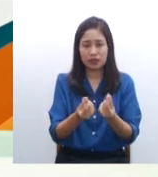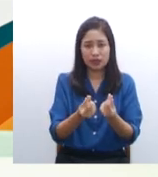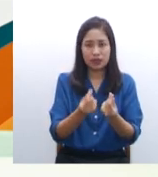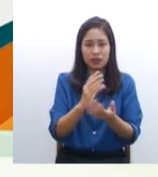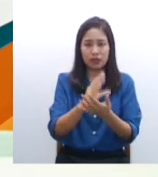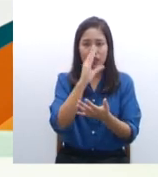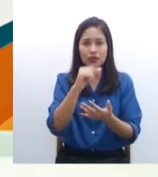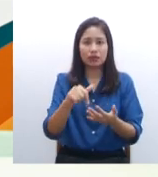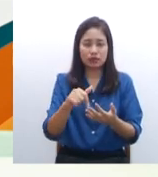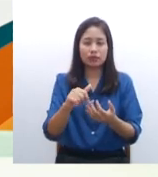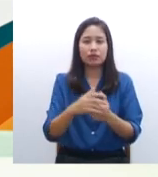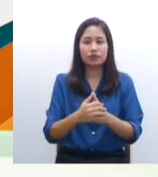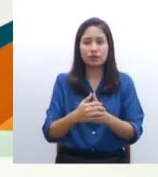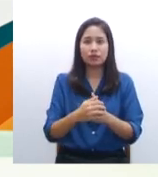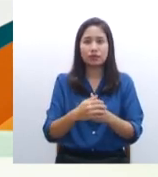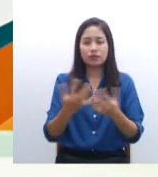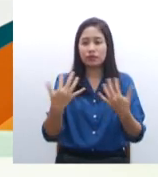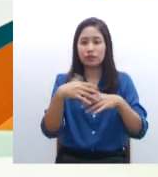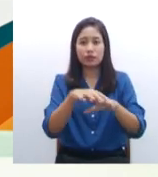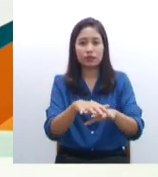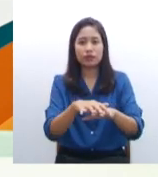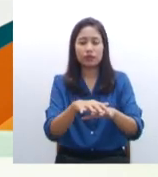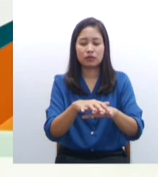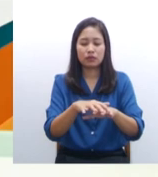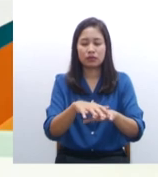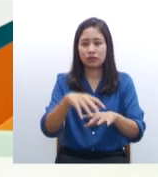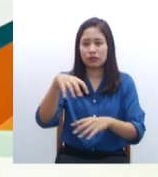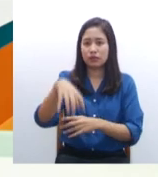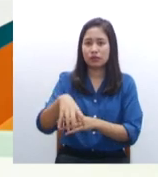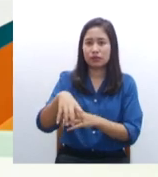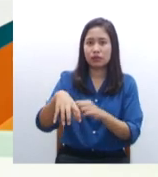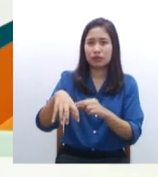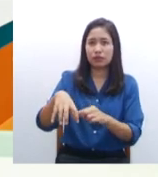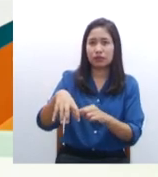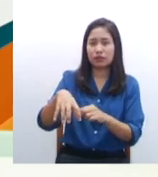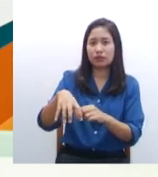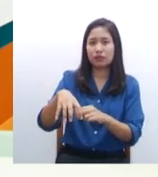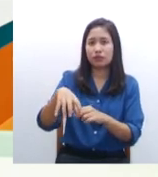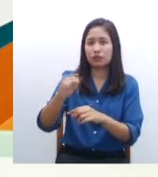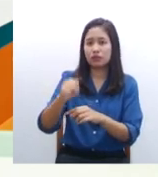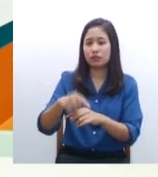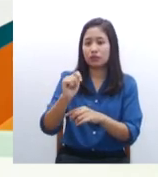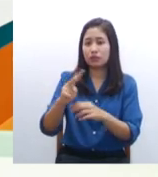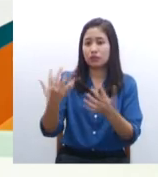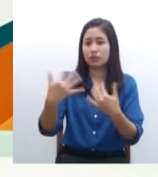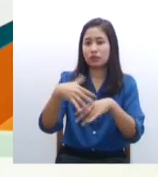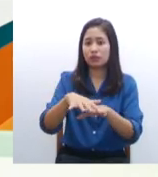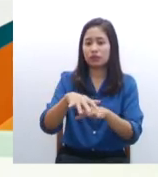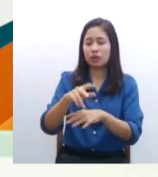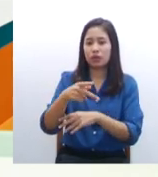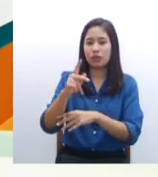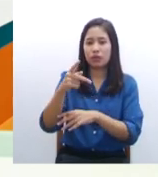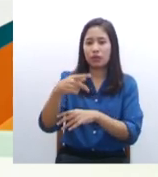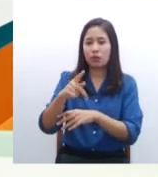ซึ่งเป็นการทำความร่วมมือระหว่างสำนักงานคณะกรรมการการศึกษาขั้นพื้นฐานกับสำนักงานปปช.นะครับ